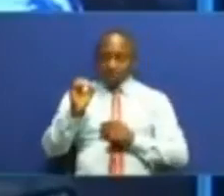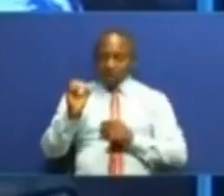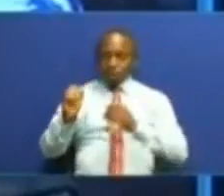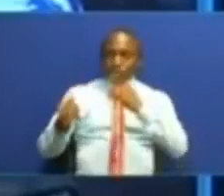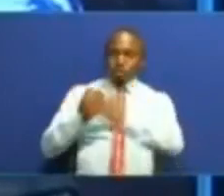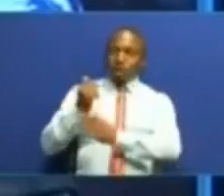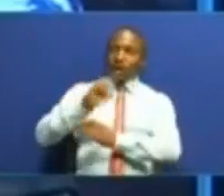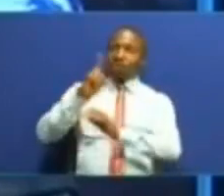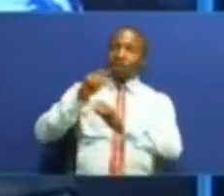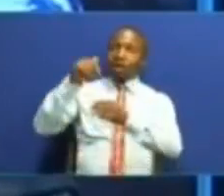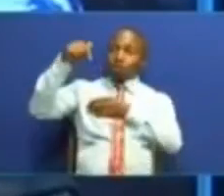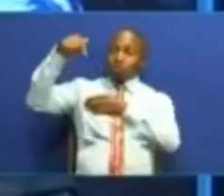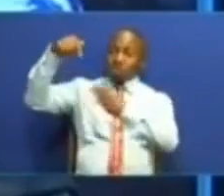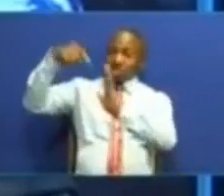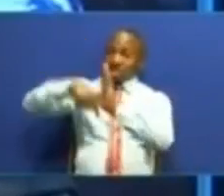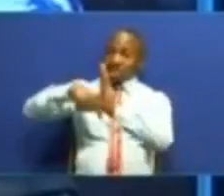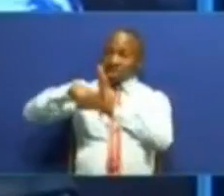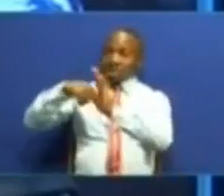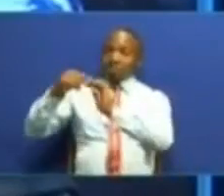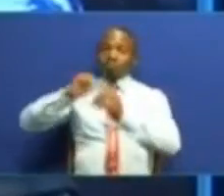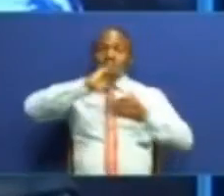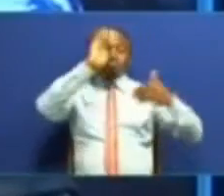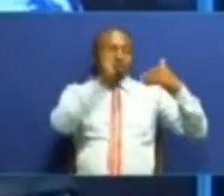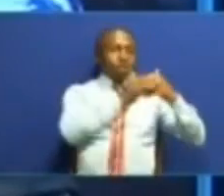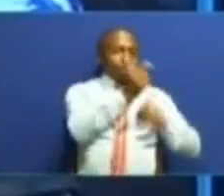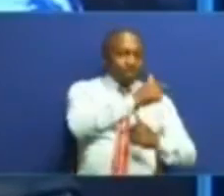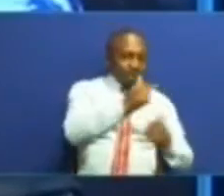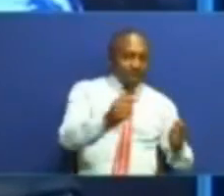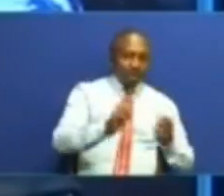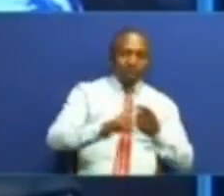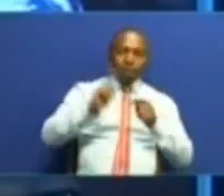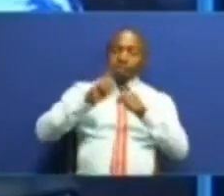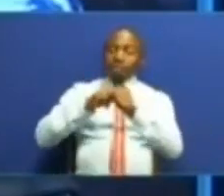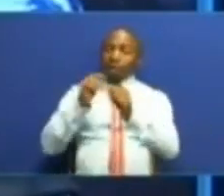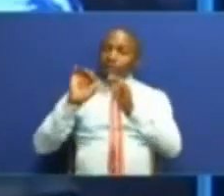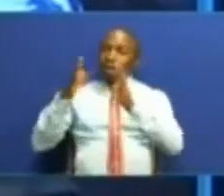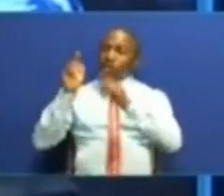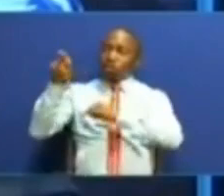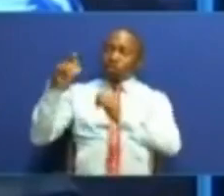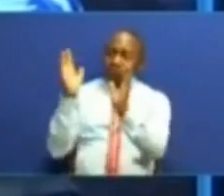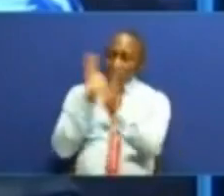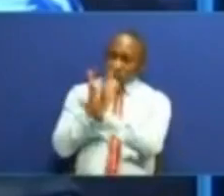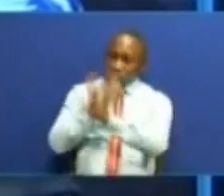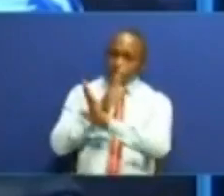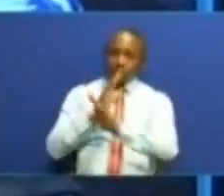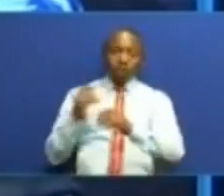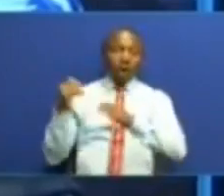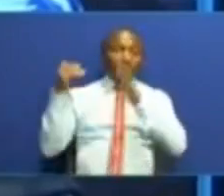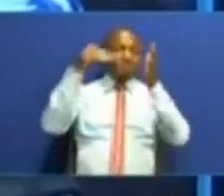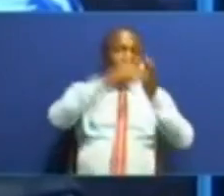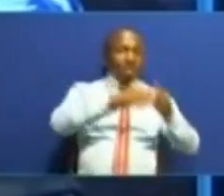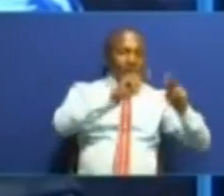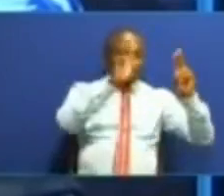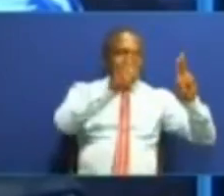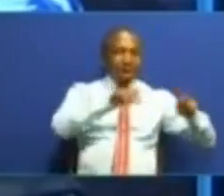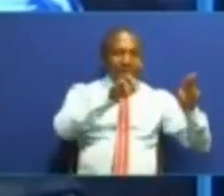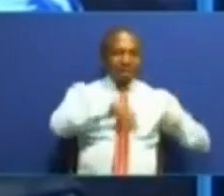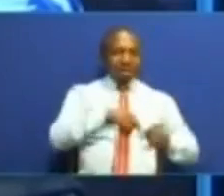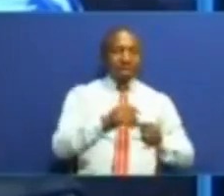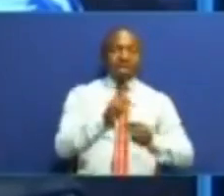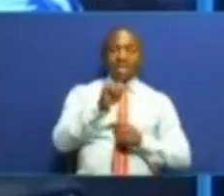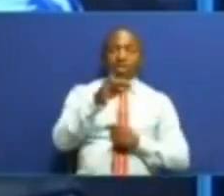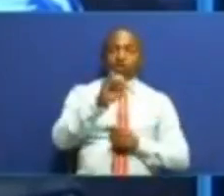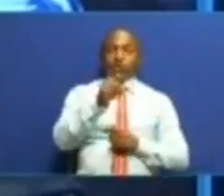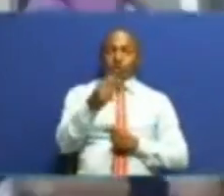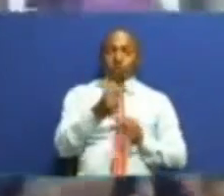Afrika Kusini walikokuwa wakiishi kinyemela kwa muda usiojulikana na kufikishwa katika mahakama ya hakimu mkazi Kisutu jijini Dar es Salaam wakabiliwa na tuhuma